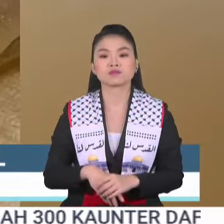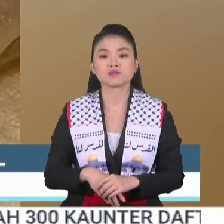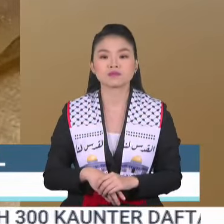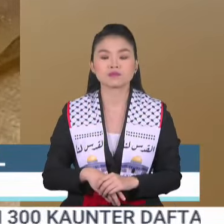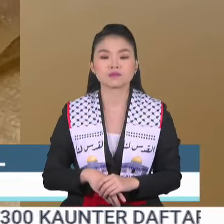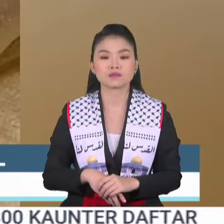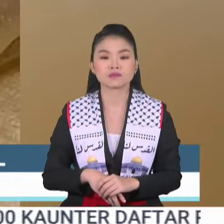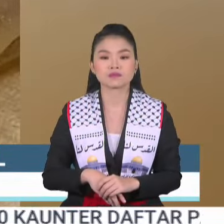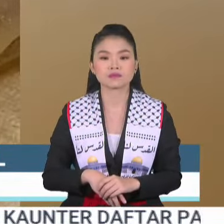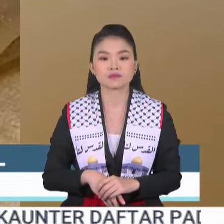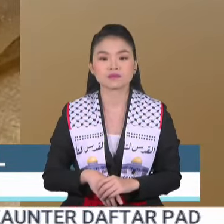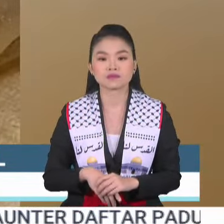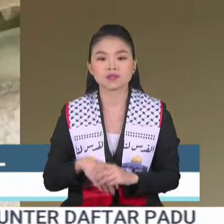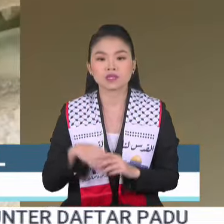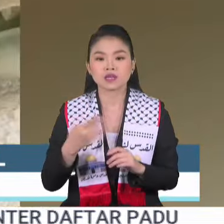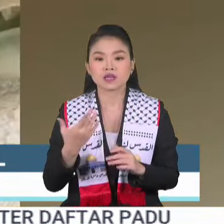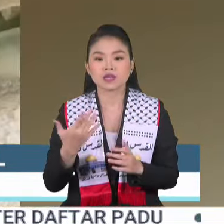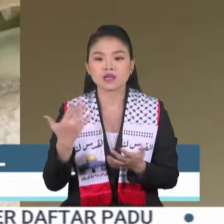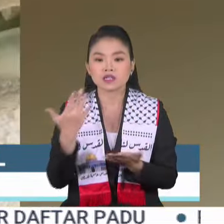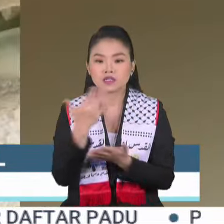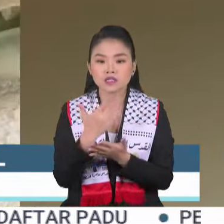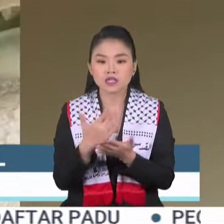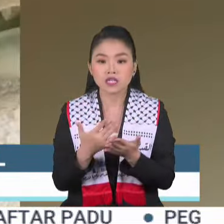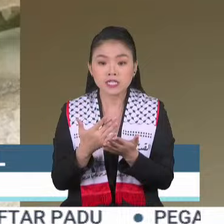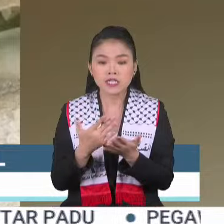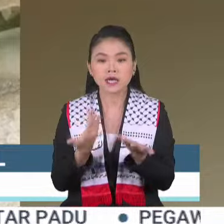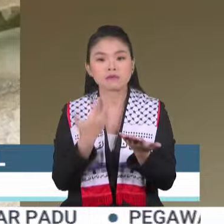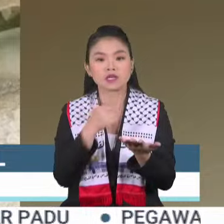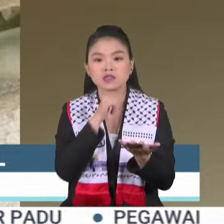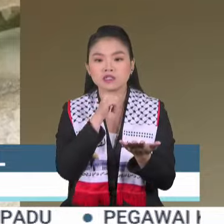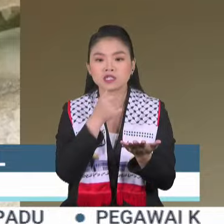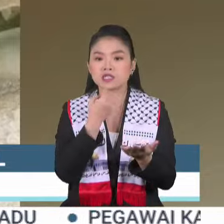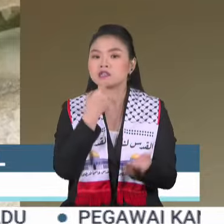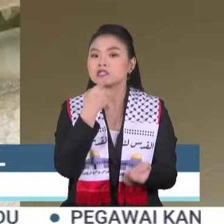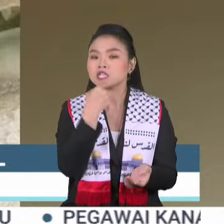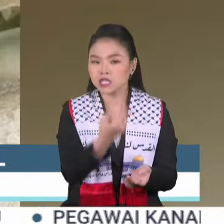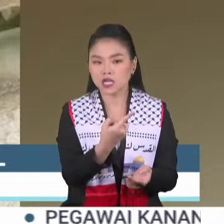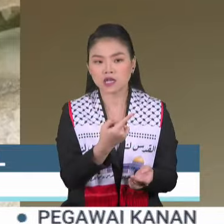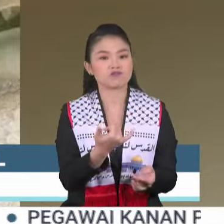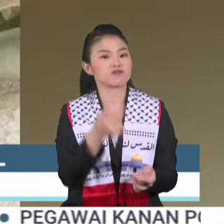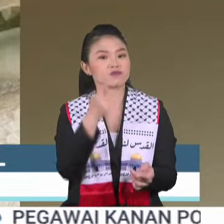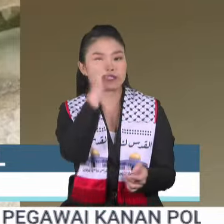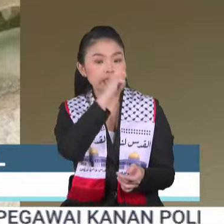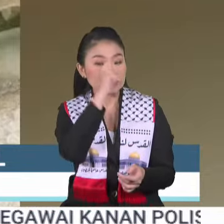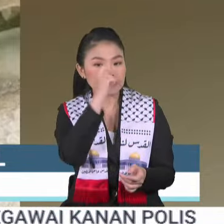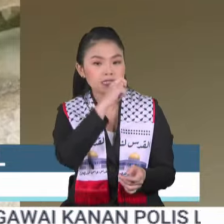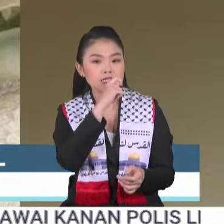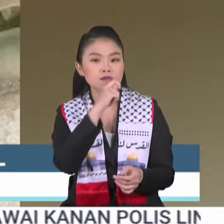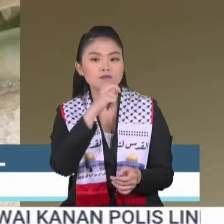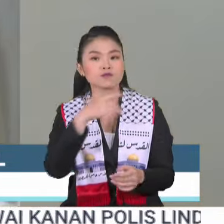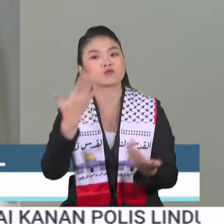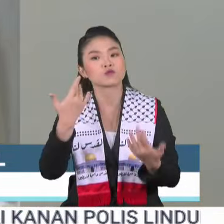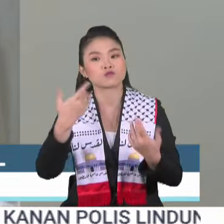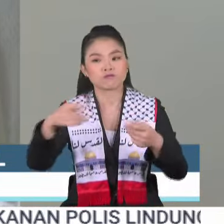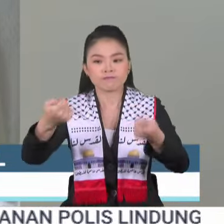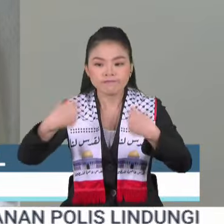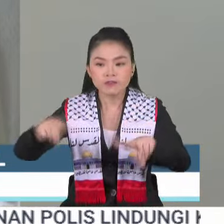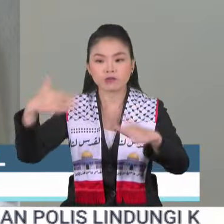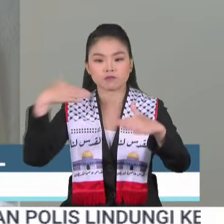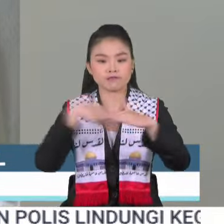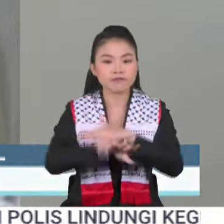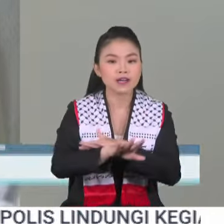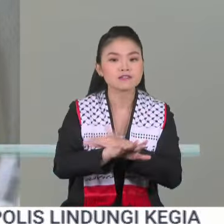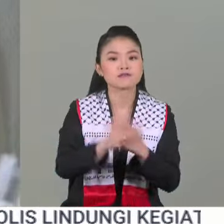Modus operandi penyeludupan tersebut ialah membuat pengikraran tidak benar ke atas deskripsi dagangan di kawasan zon perdagangan